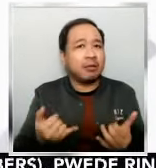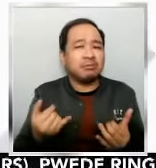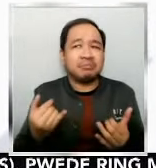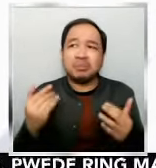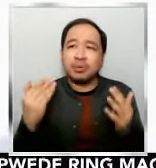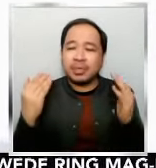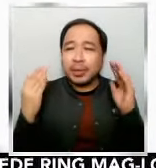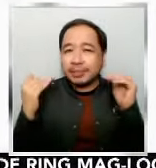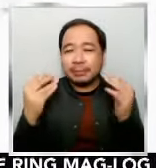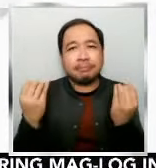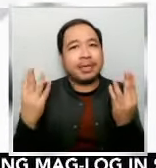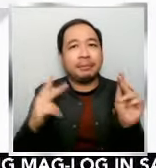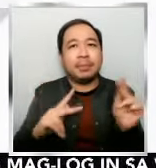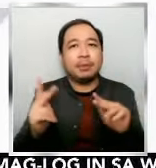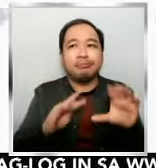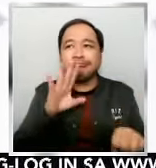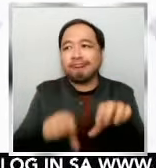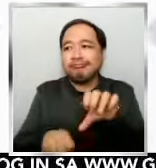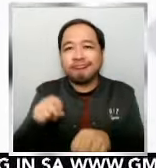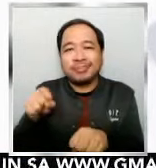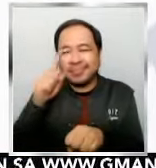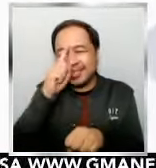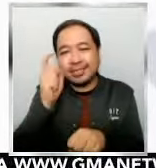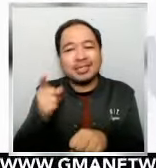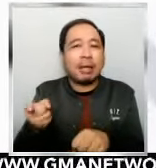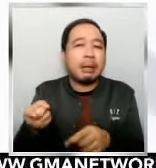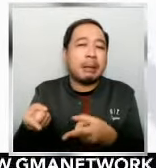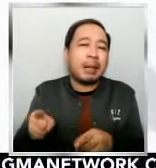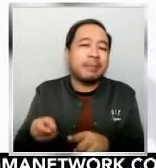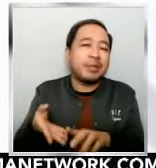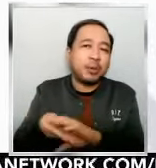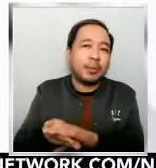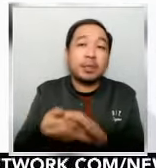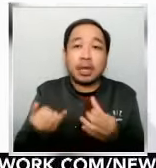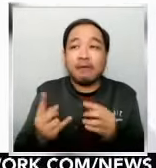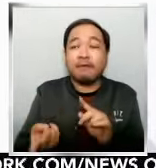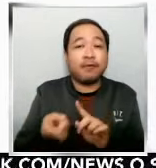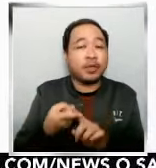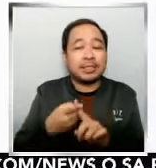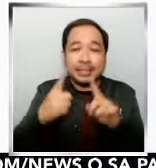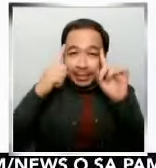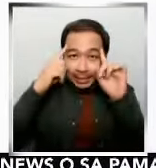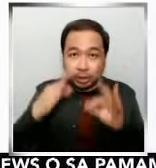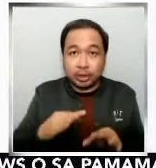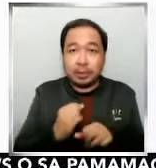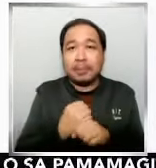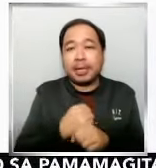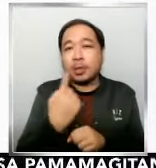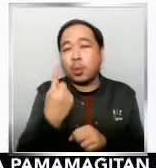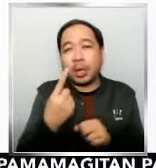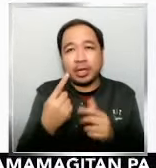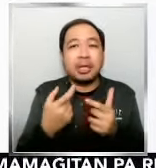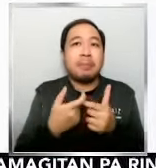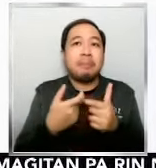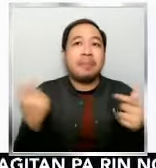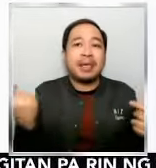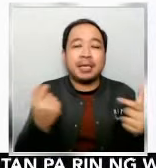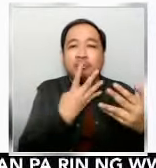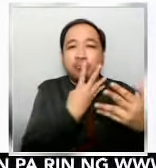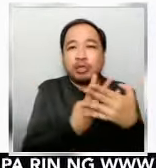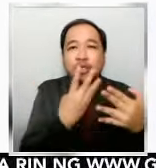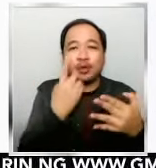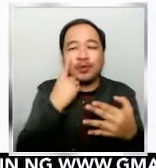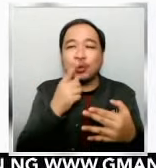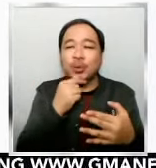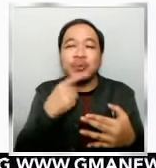gagawin niyang all-out war laban sa korupsyon. Kaya ang kanyang unang executive action ay gumawa ng isang mega prison para sa mga tiwali. Magkakaroon daw